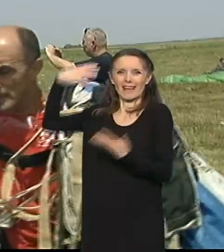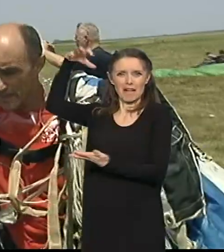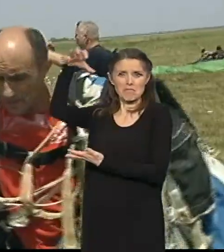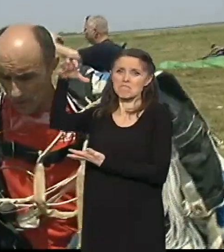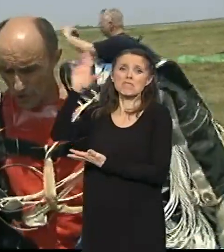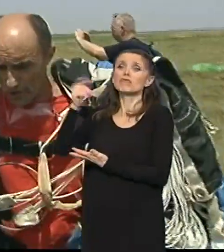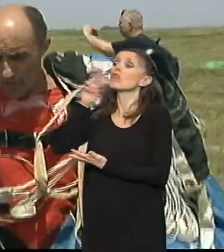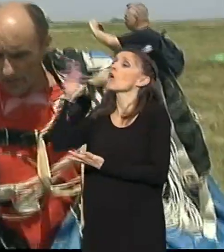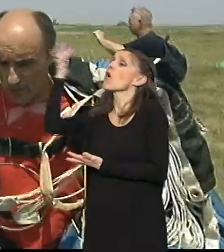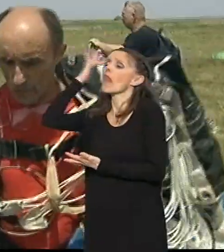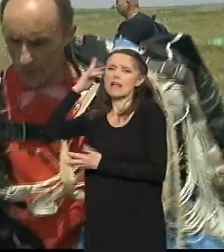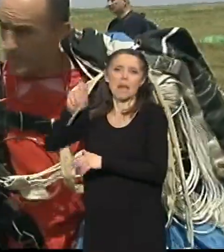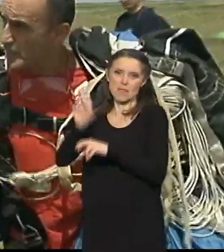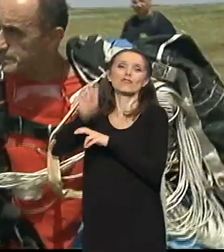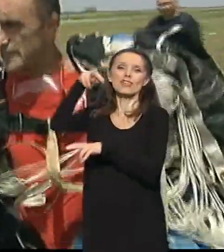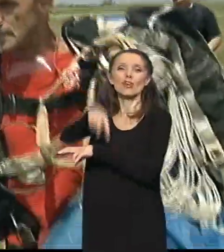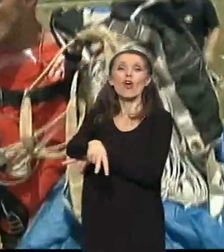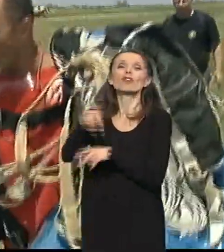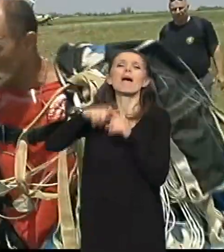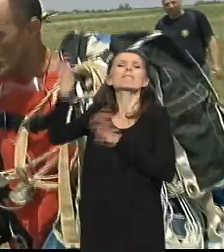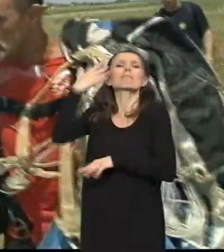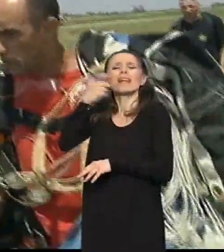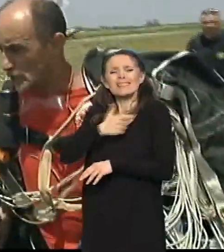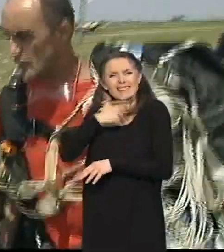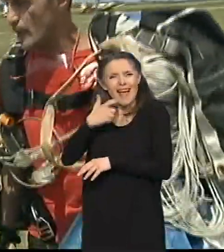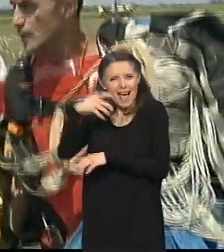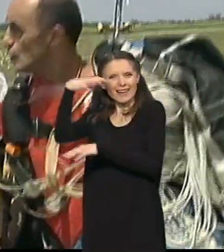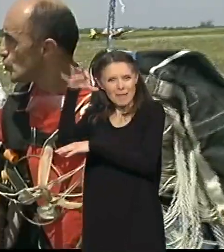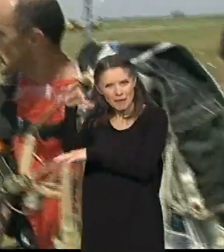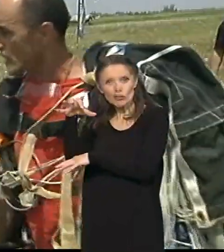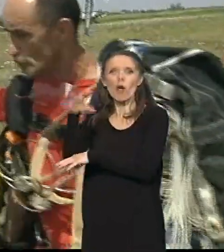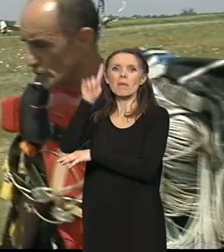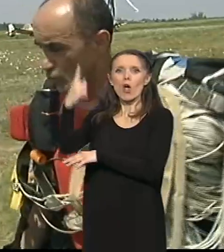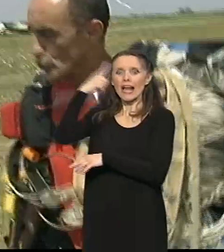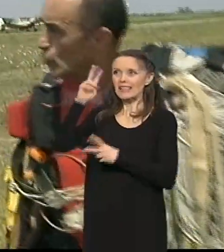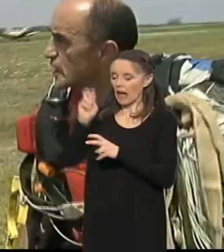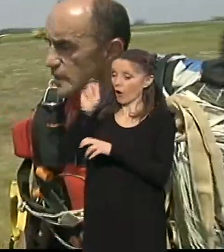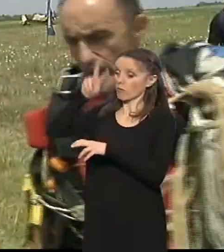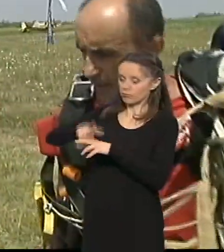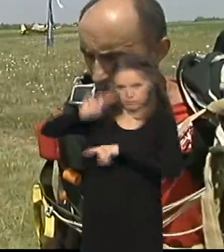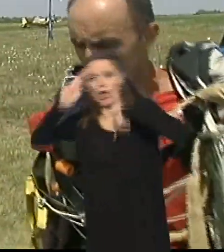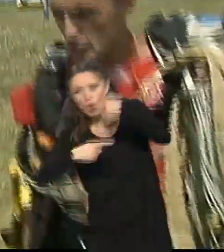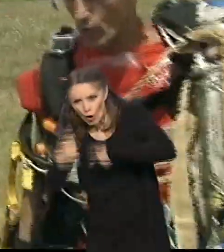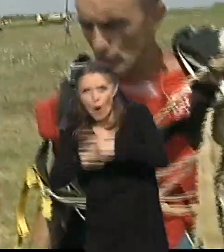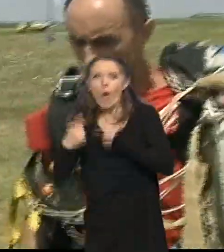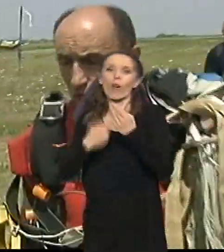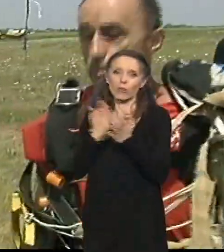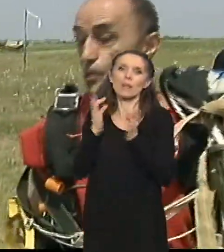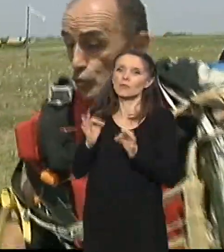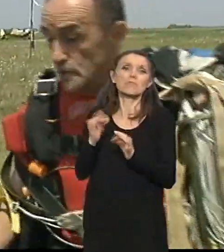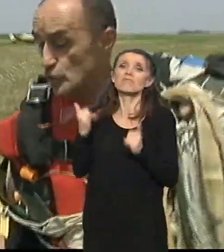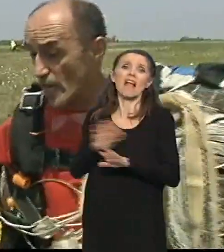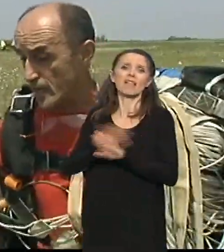prizemi, tako da više ne može se vežba onaj specijalni kolut kojim se ublažava udar kao što nema je... Nema više koluta. Nema više koluta.